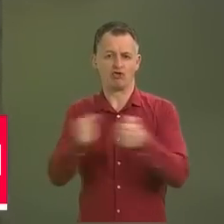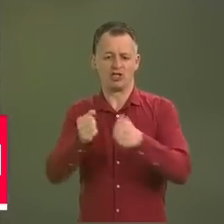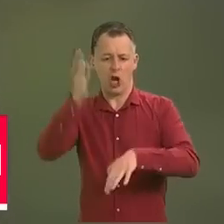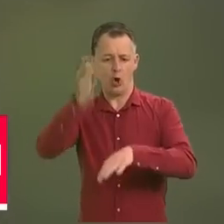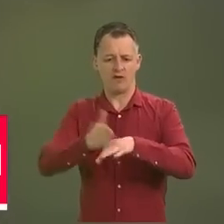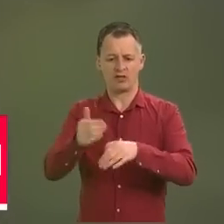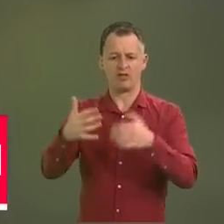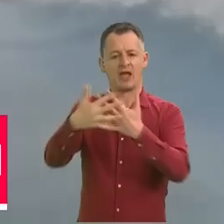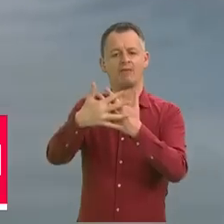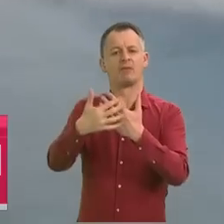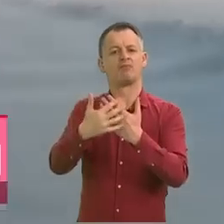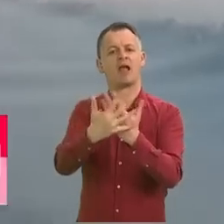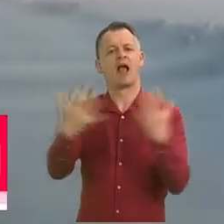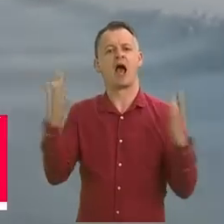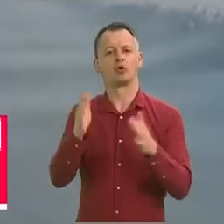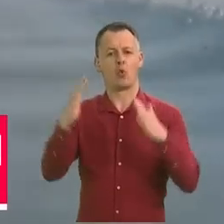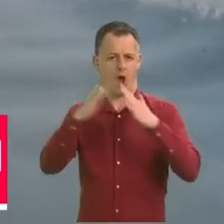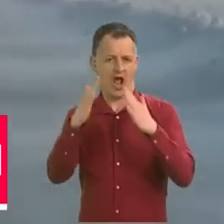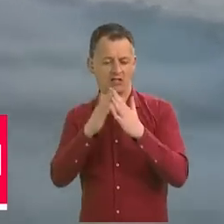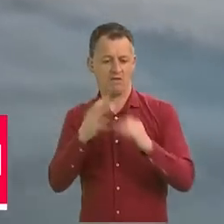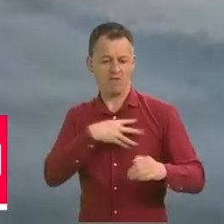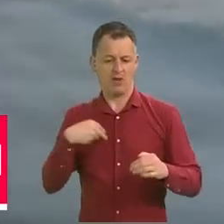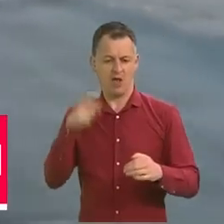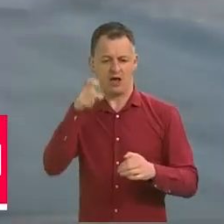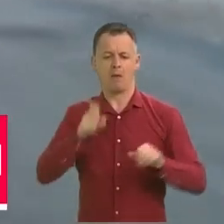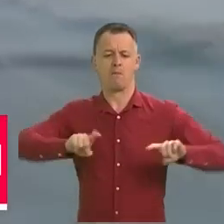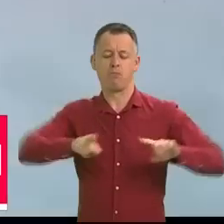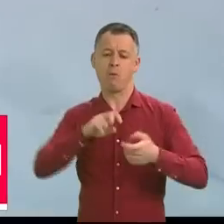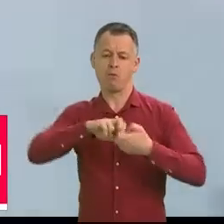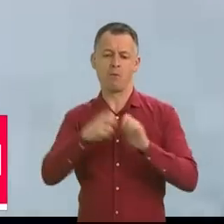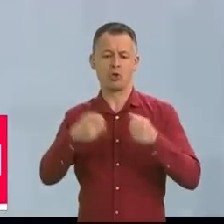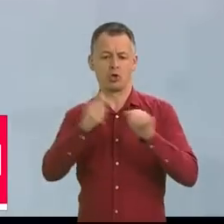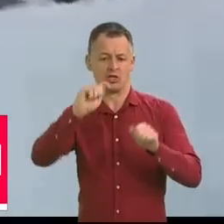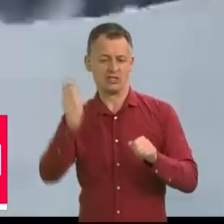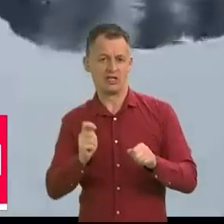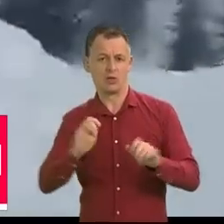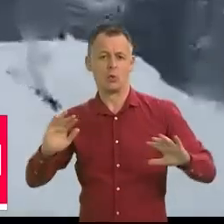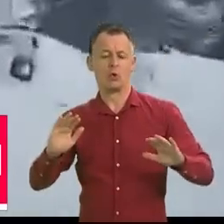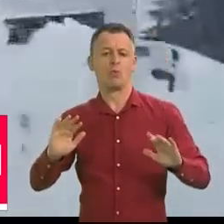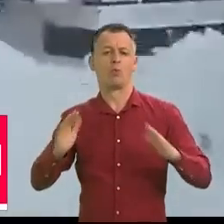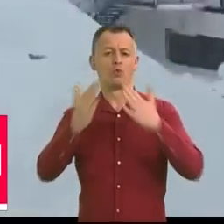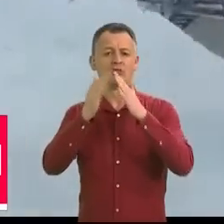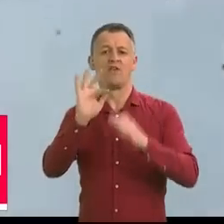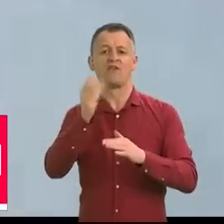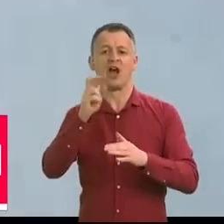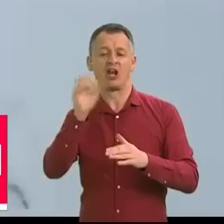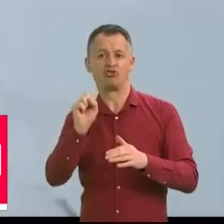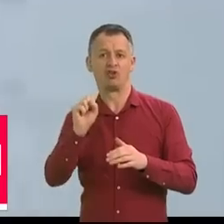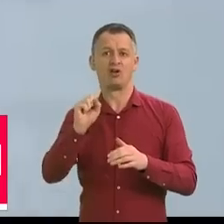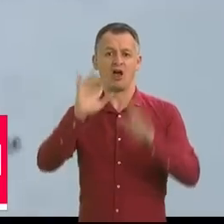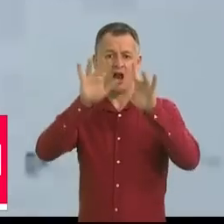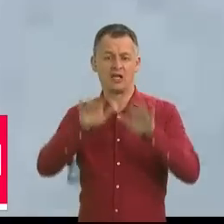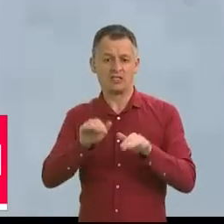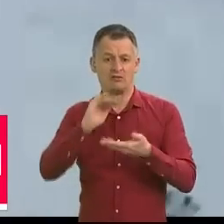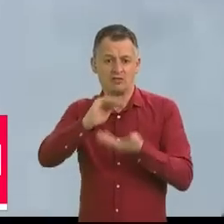Nimeni nu a fost însărănit. Vremea rea face prăpăd în aproape toată țara. A nins atât de mult în munții Făgărași în ultimele două zile, încât stratul de zăpadă